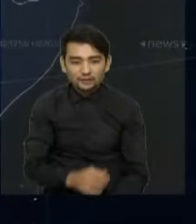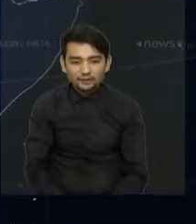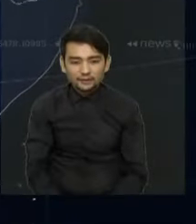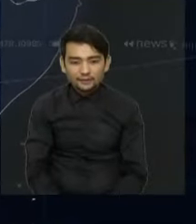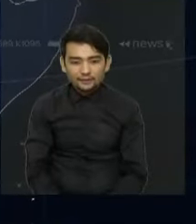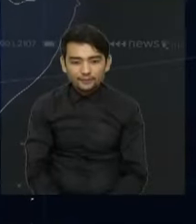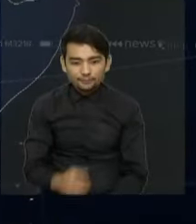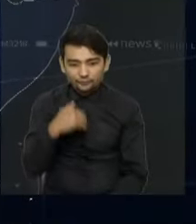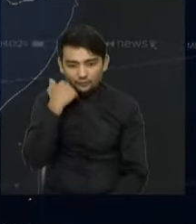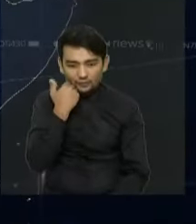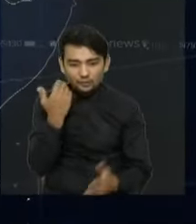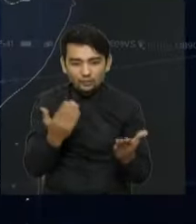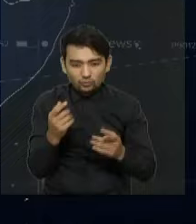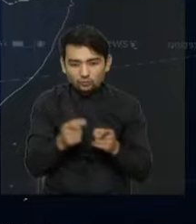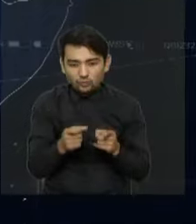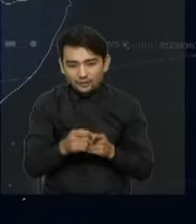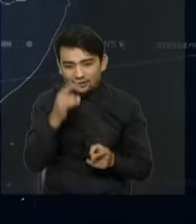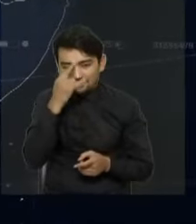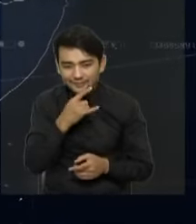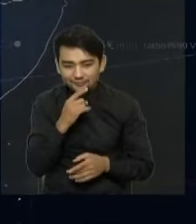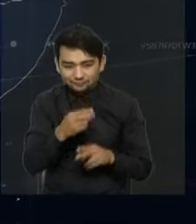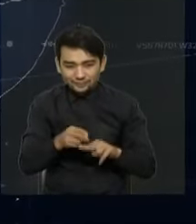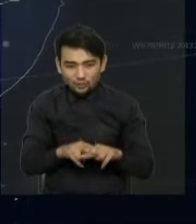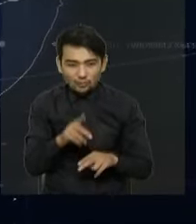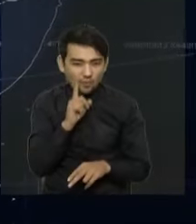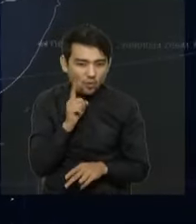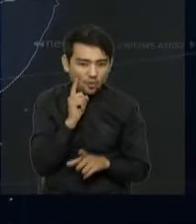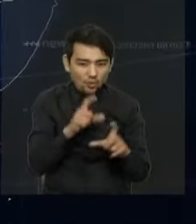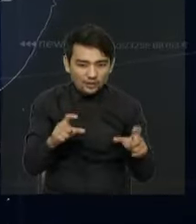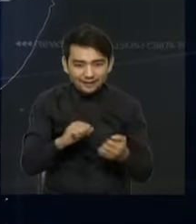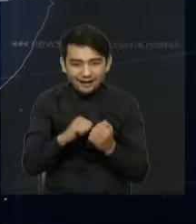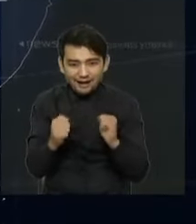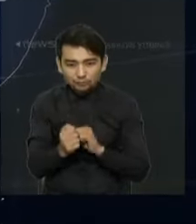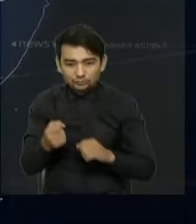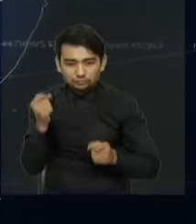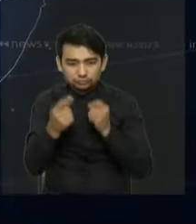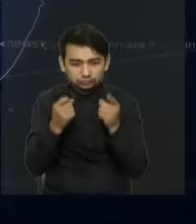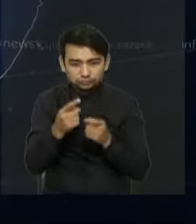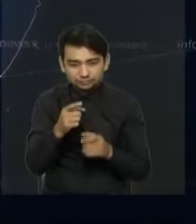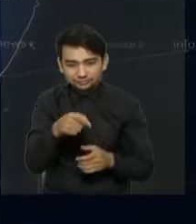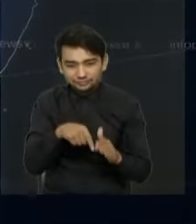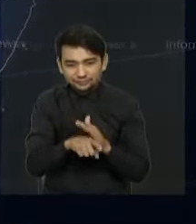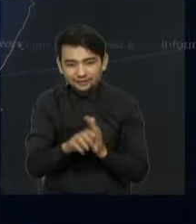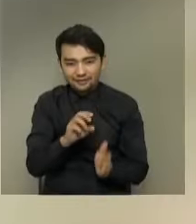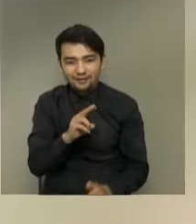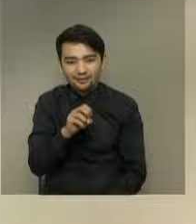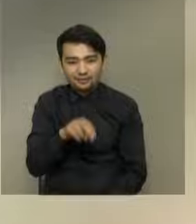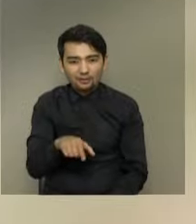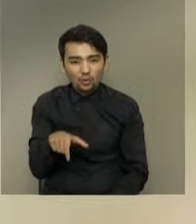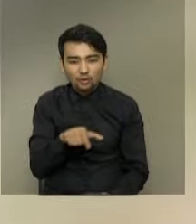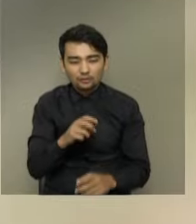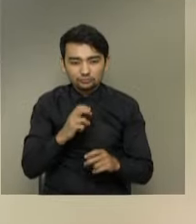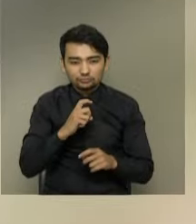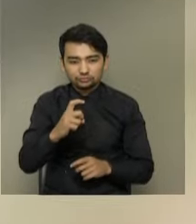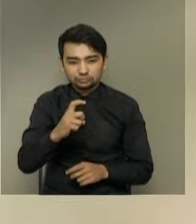Стыдно не то слово. Казахстанцы возмущены кадрами, на которых молодые люди камнями закидали кабинки на канатной дороге.